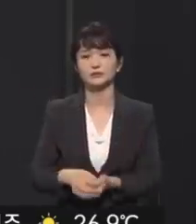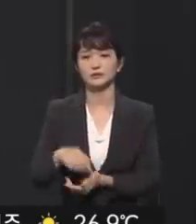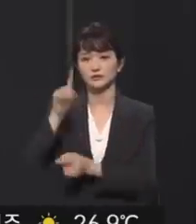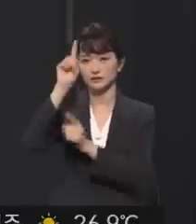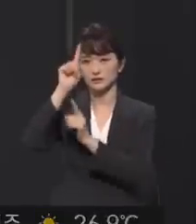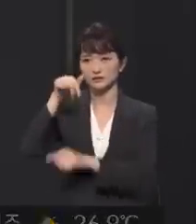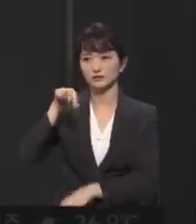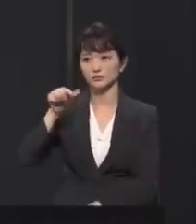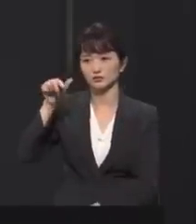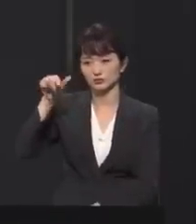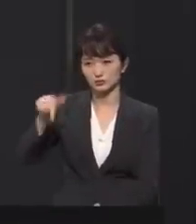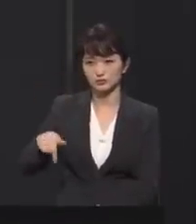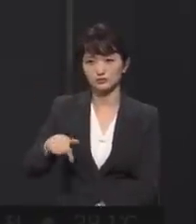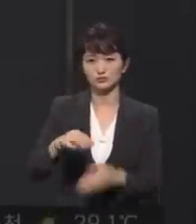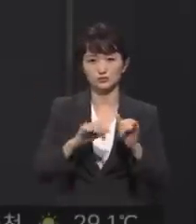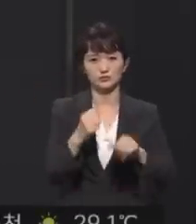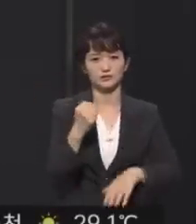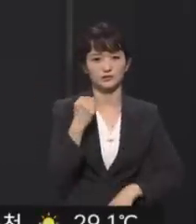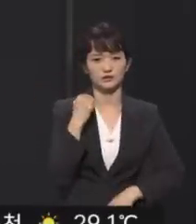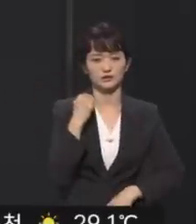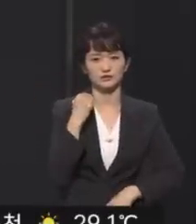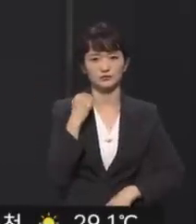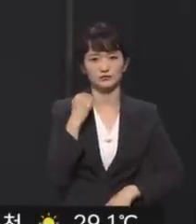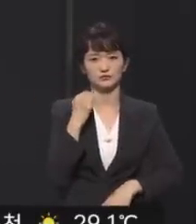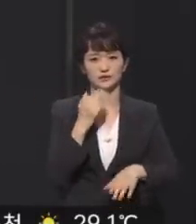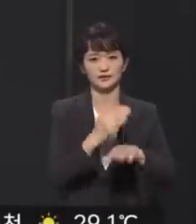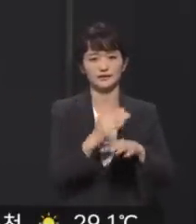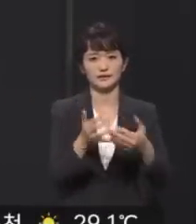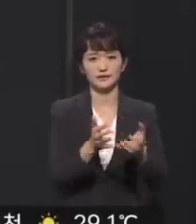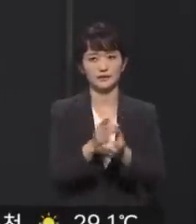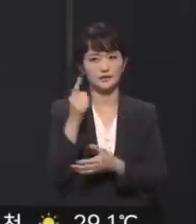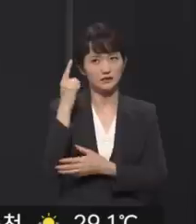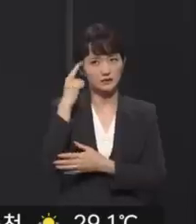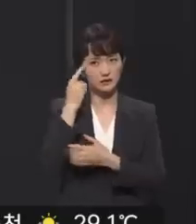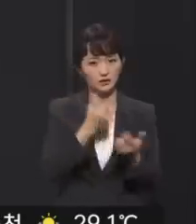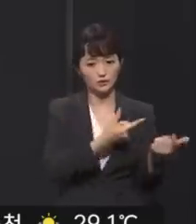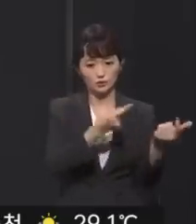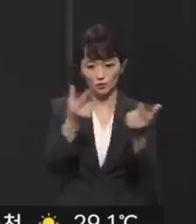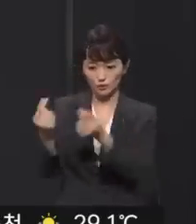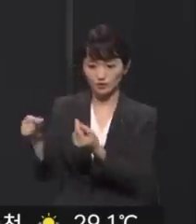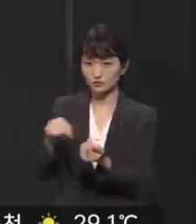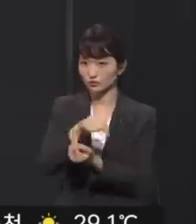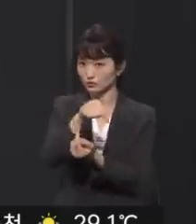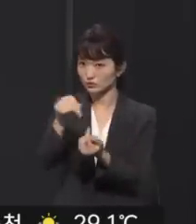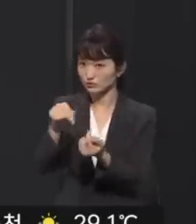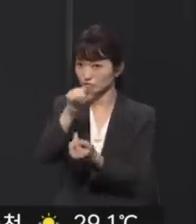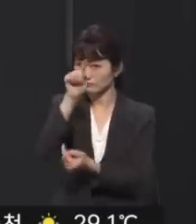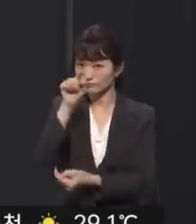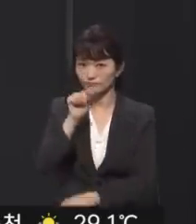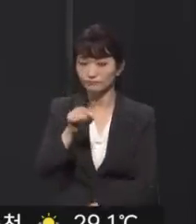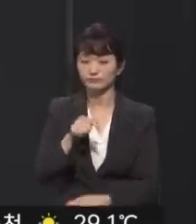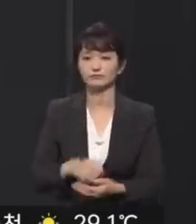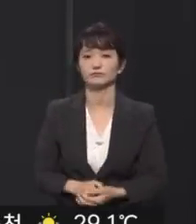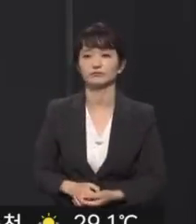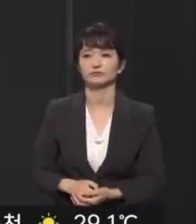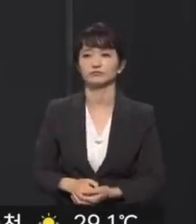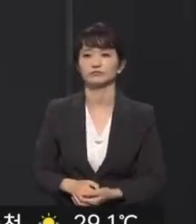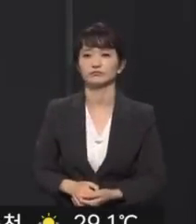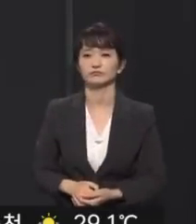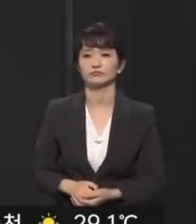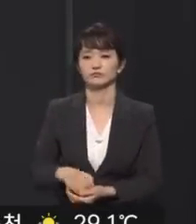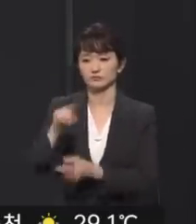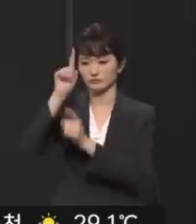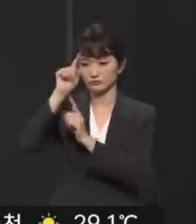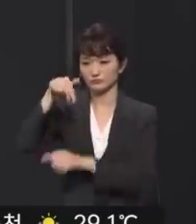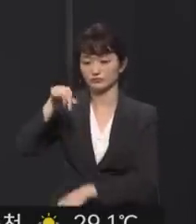2 과연 같은 방향으로 갈 수 있겠느냐 그걸 걱정하는 거예요 아직까지는 이주석 대표가 국민의 힘 입장에서는